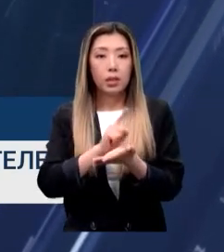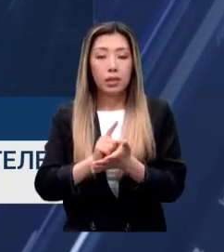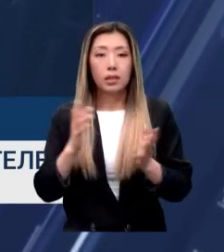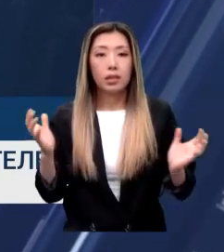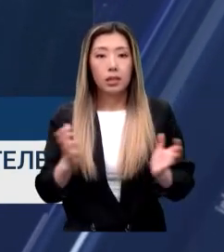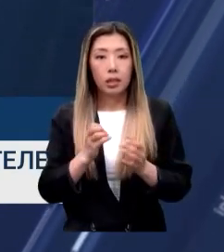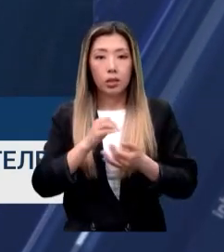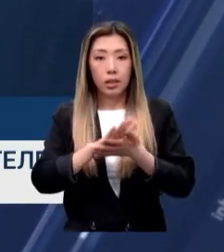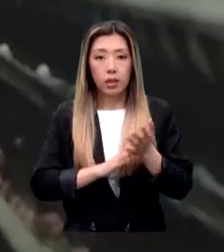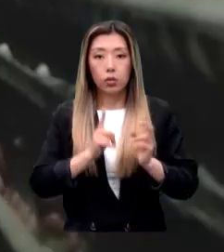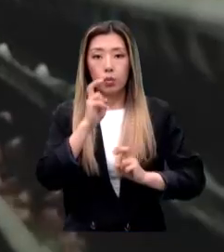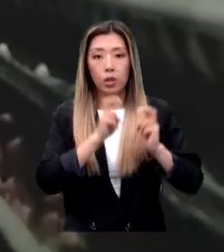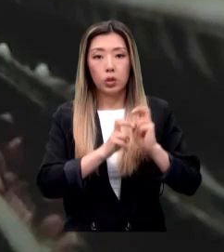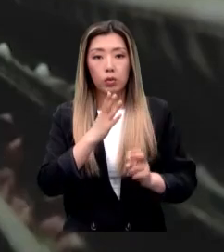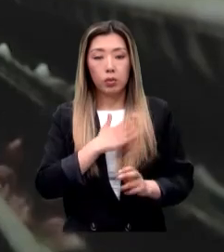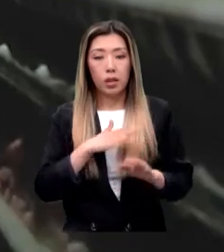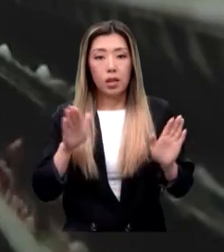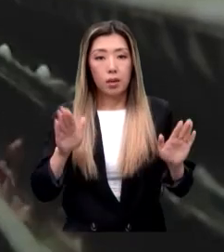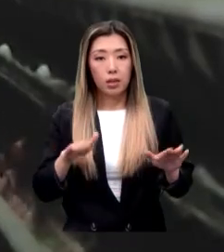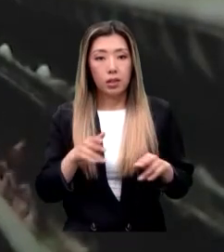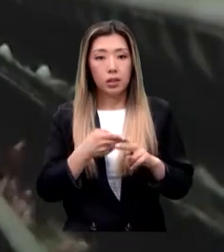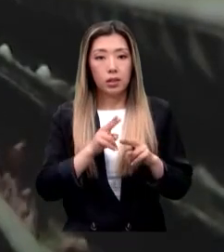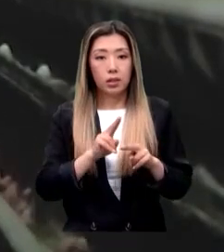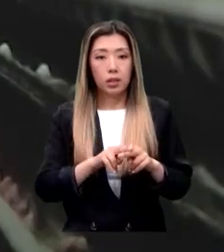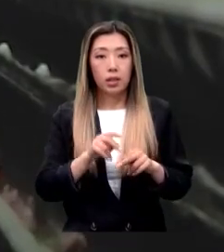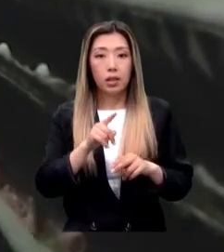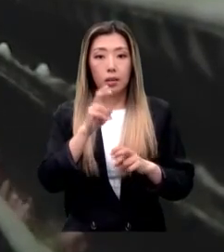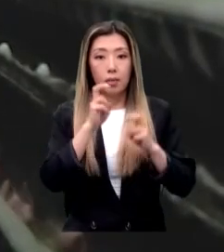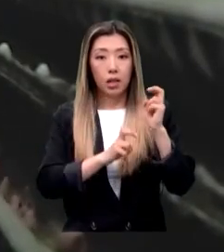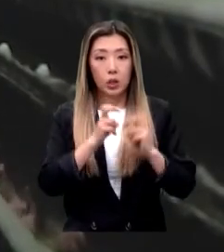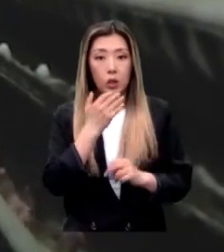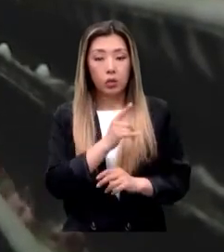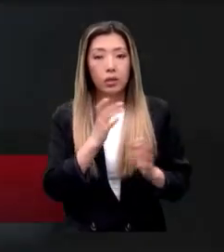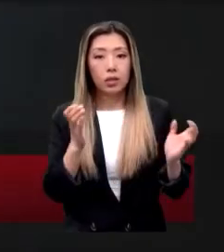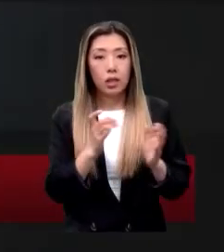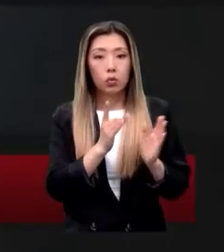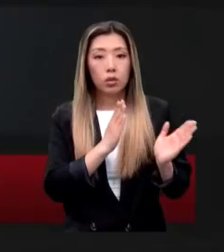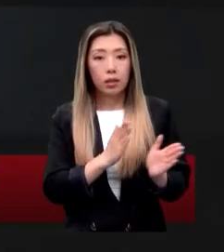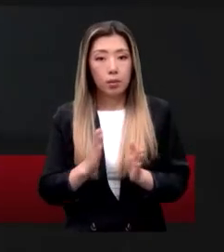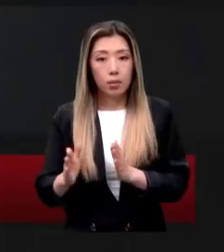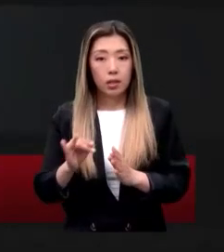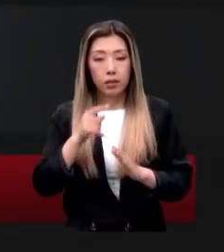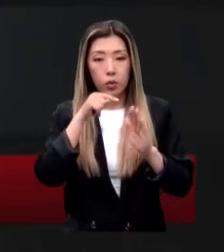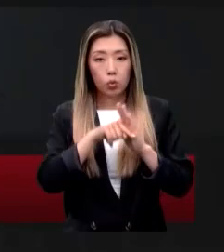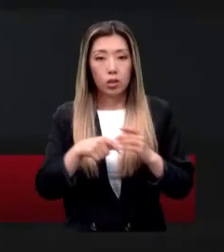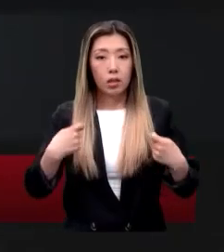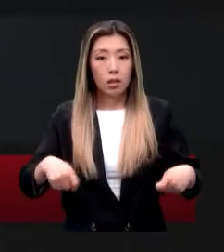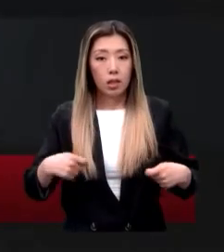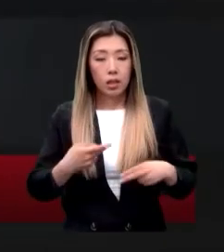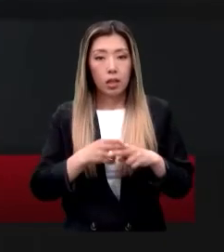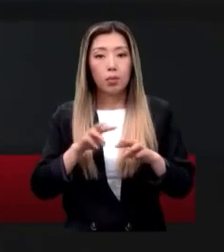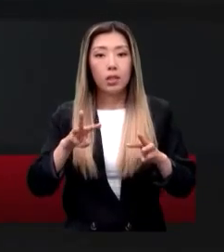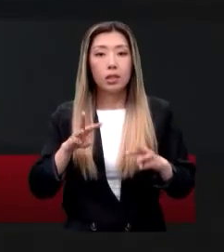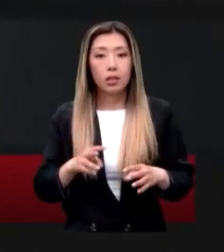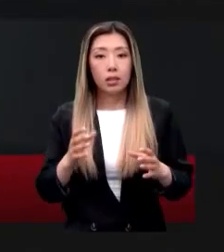сохранить производство. В целях поддержки отечественных птицефабрик и сохранения стабильности внутреннего рынка Минсельхоз